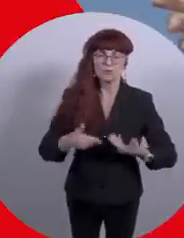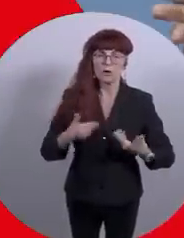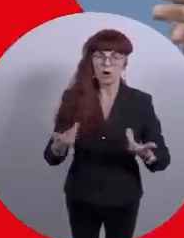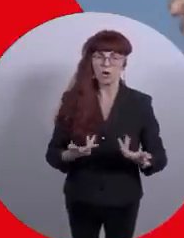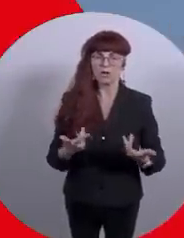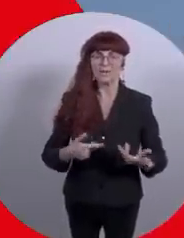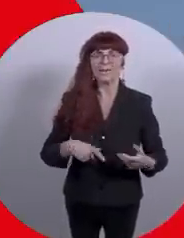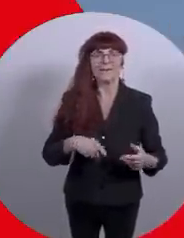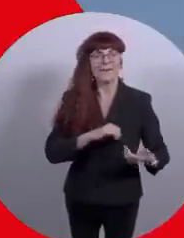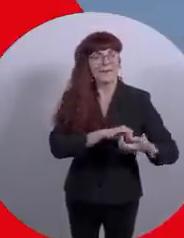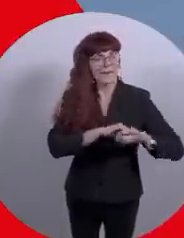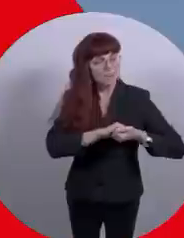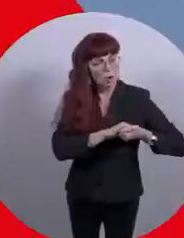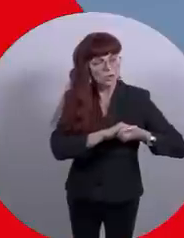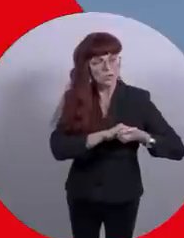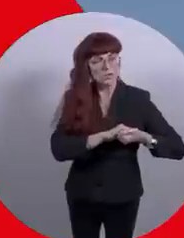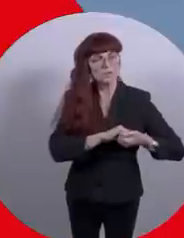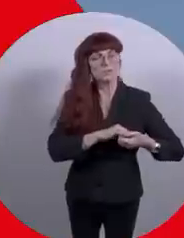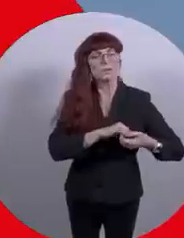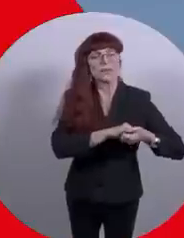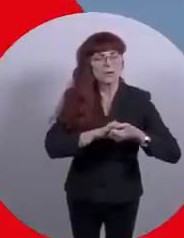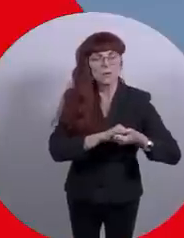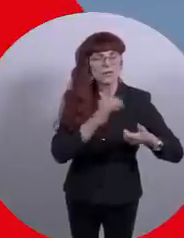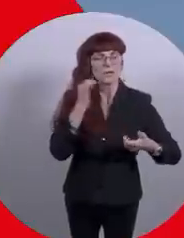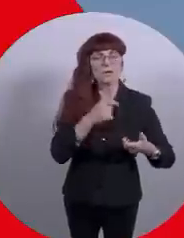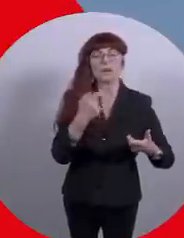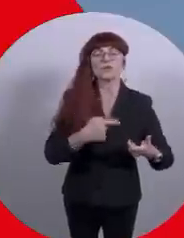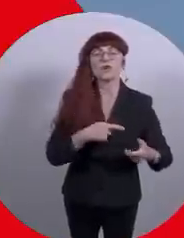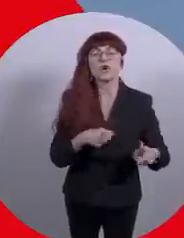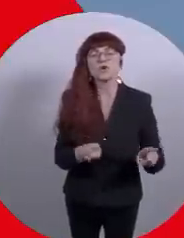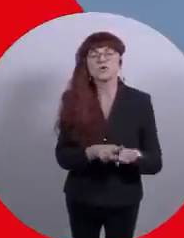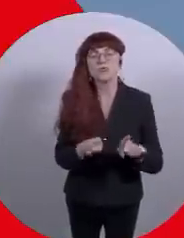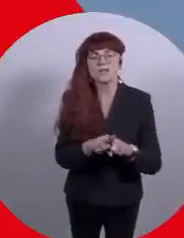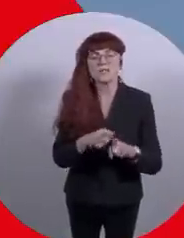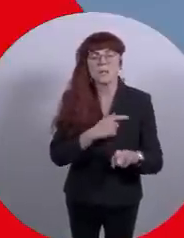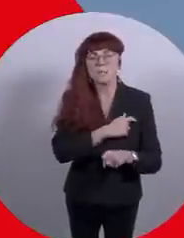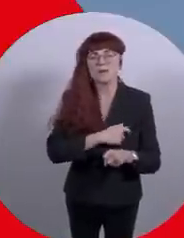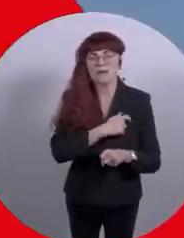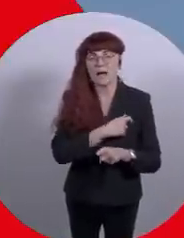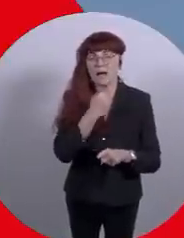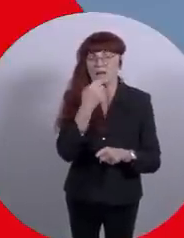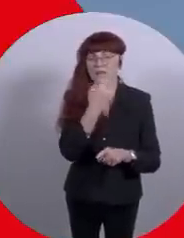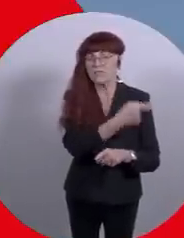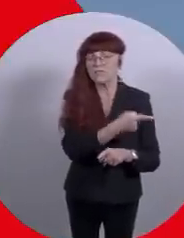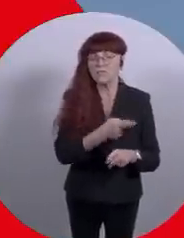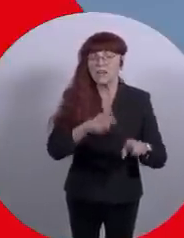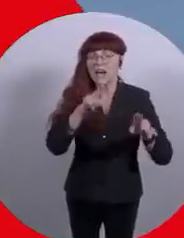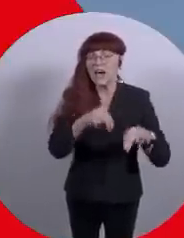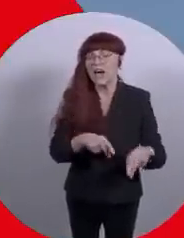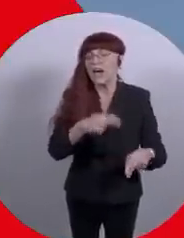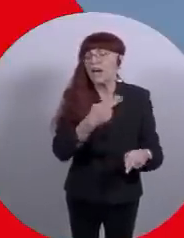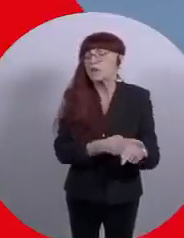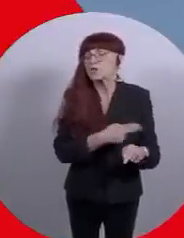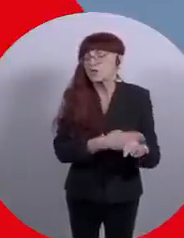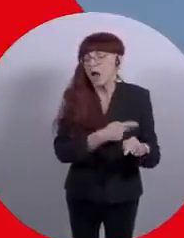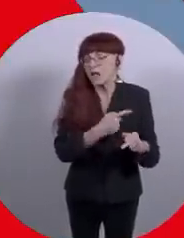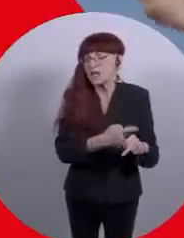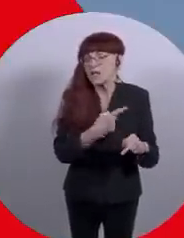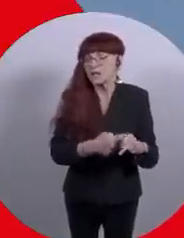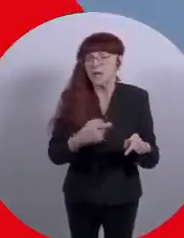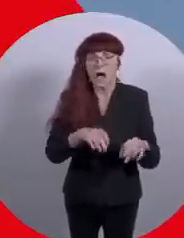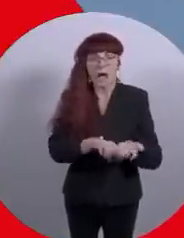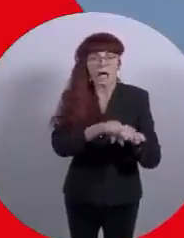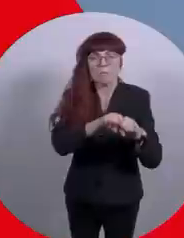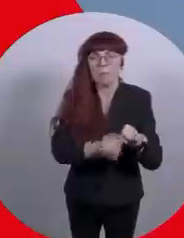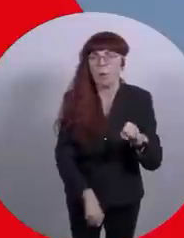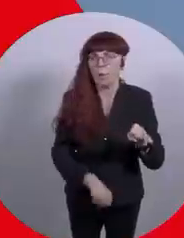Schwesterparteien die massivsten kämpfen die gegen diese unhaltbaren Brüche der Rechtsstaatlichkeit in Polen und in Ungarn nämlich